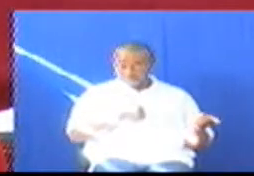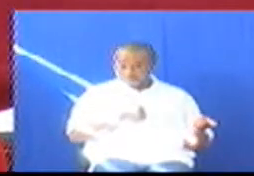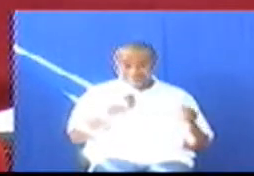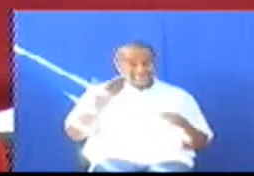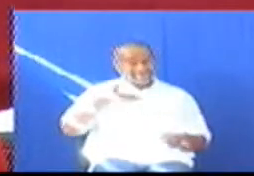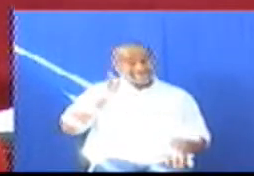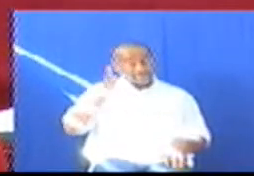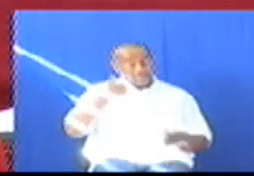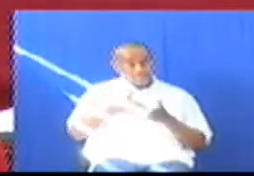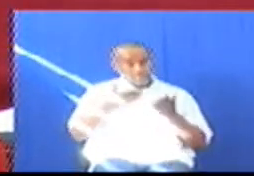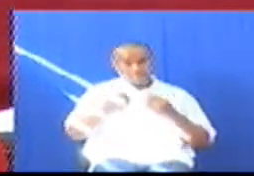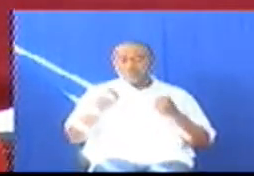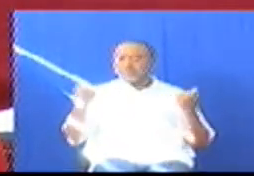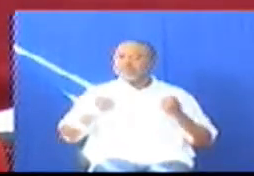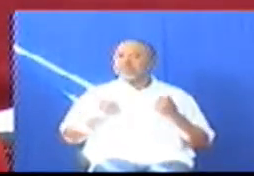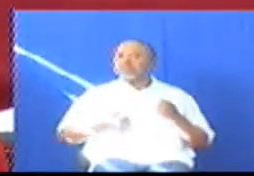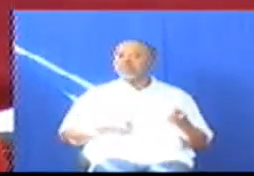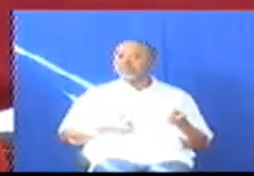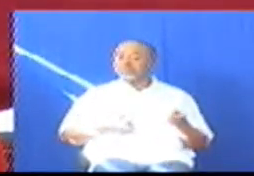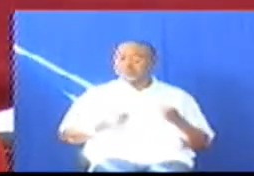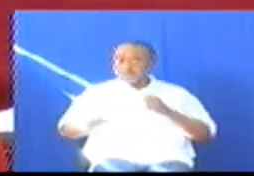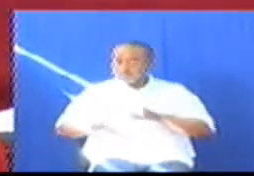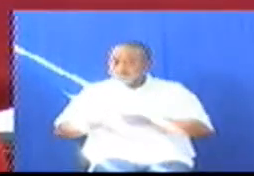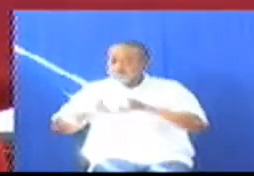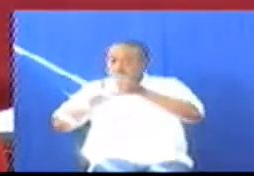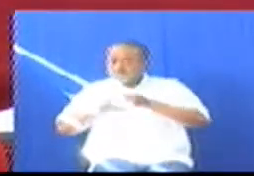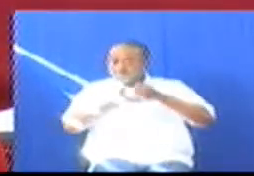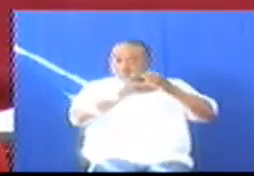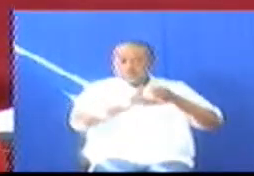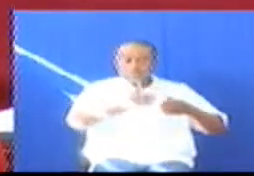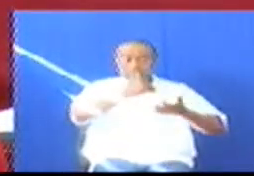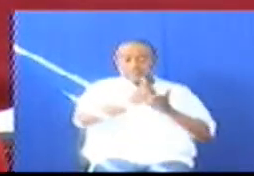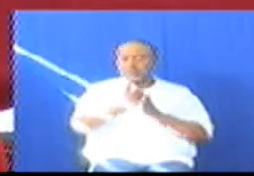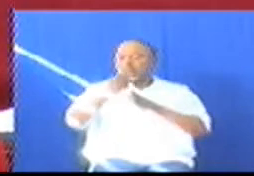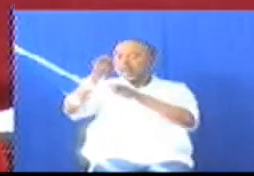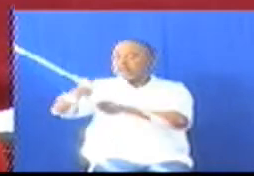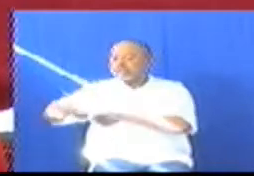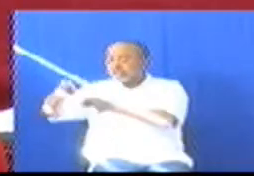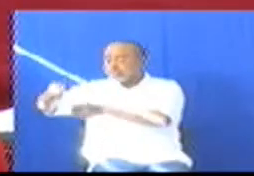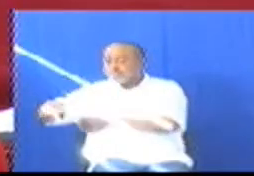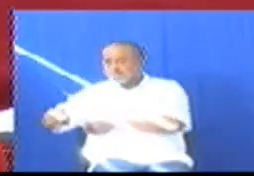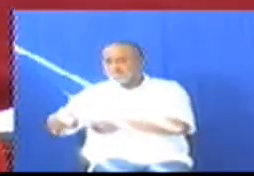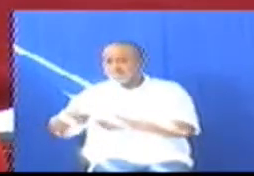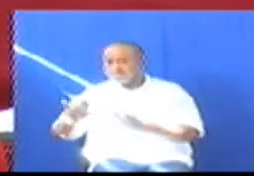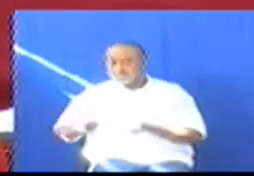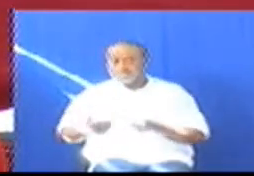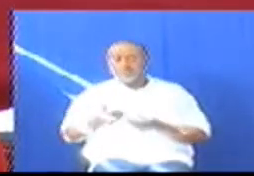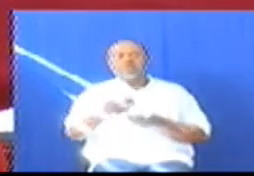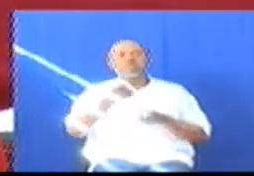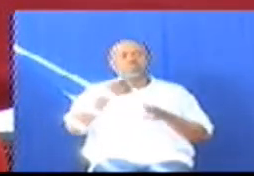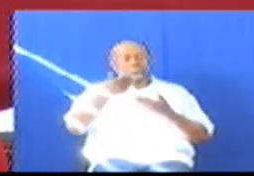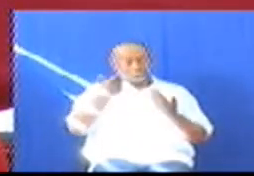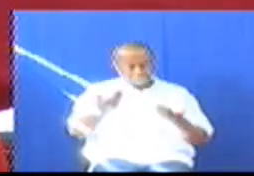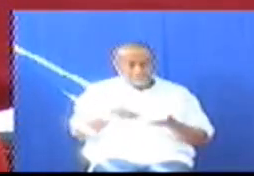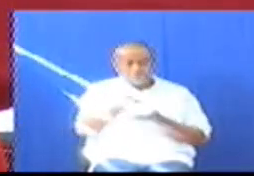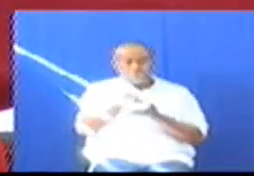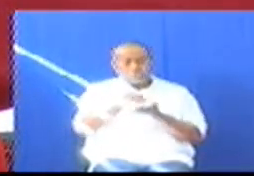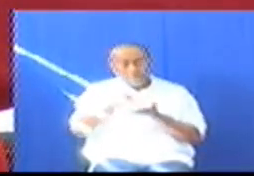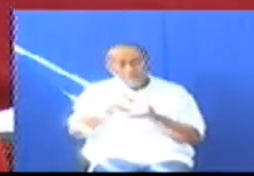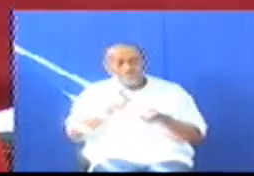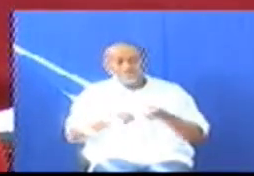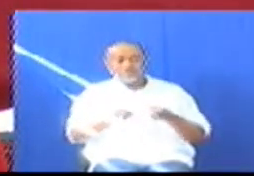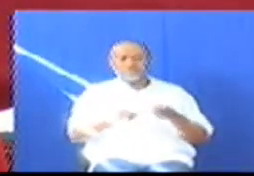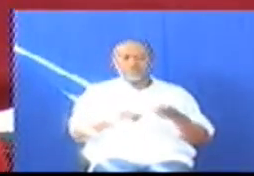serikali inajitahidi sana kusaidia sekta ya kilimo. Imesaidia sana sekta ya kilimo, sekta ya tumbaku, sukari,